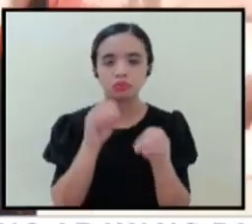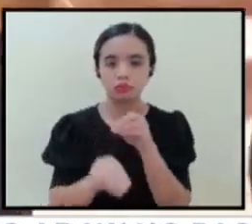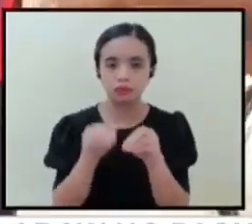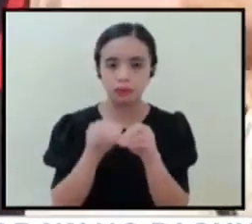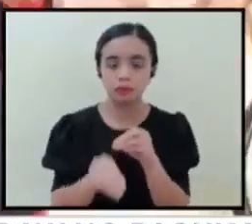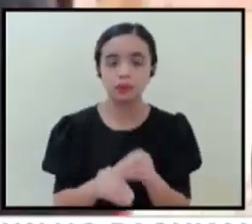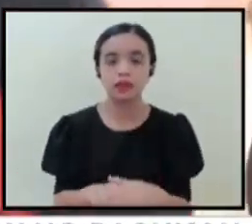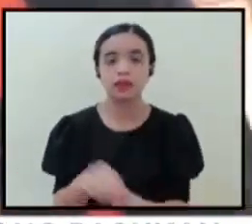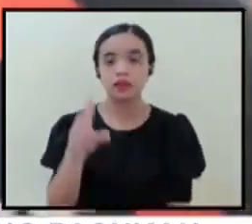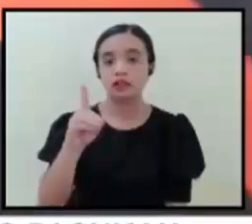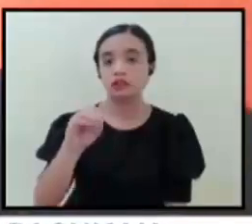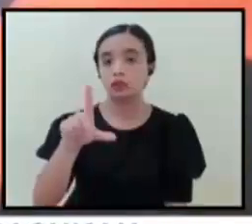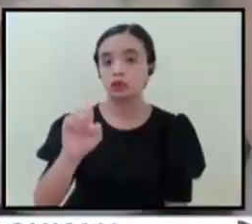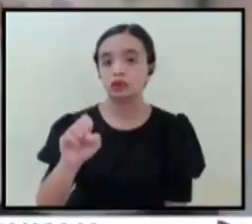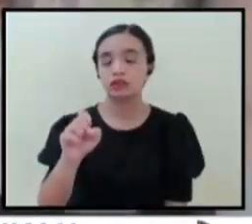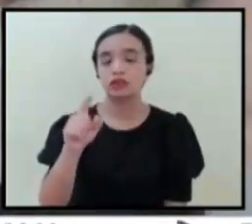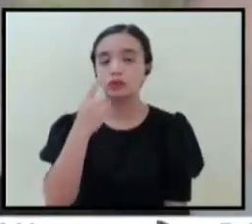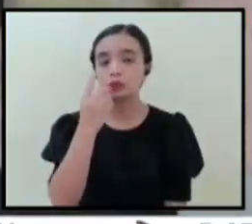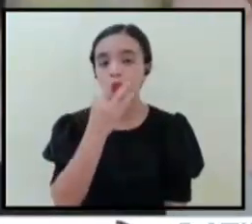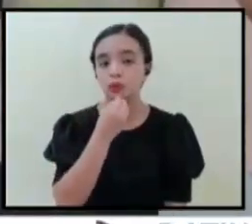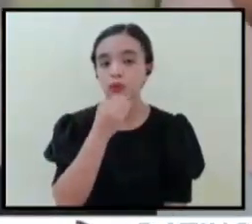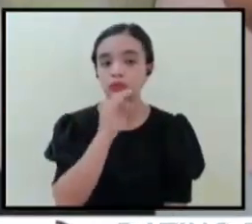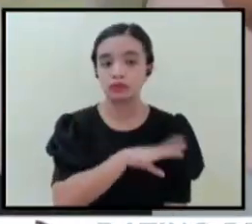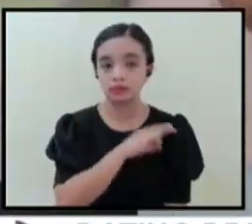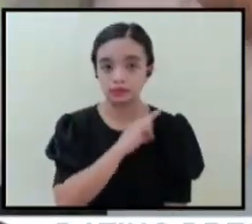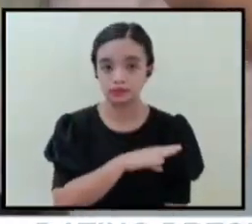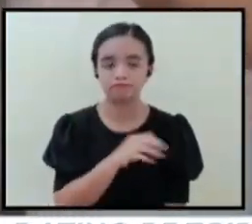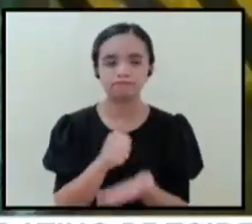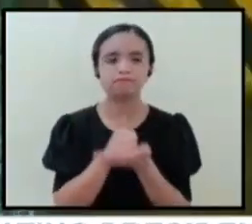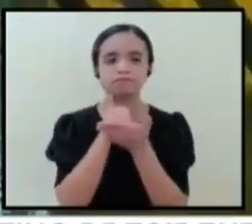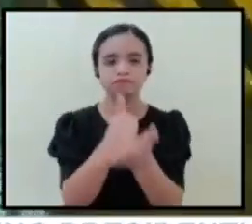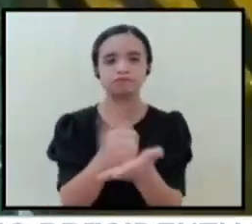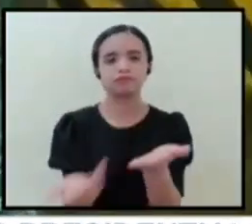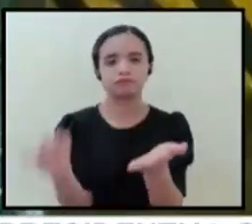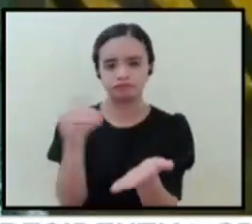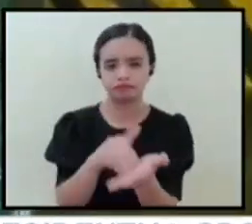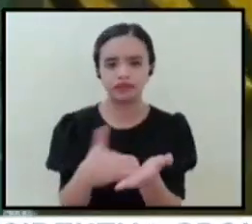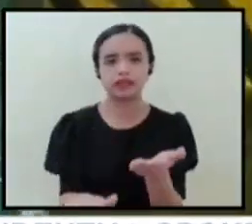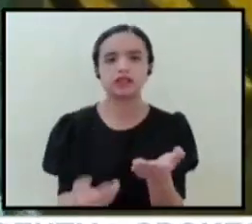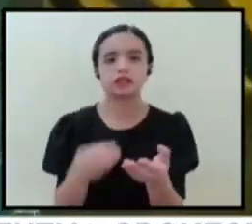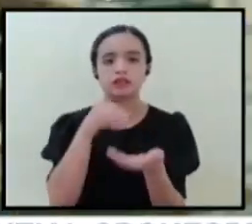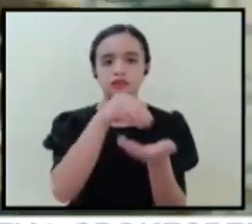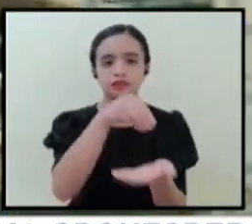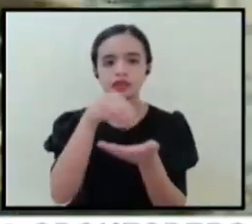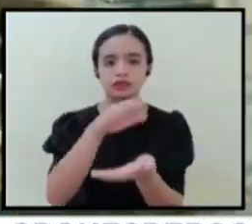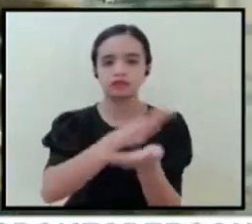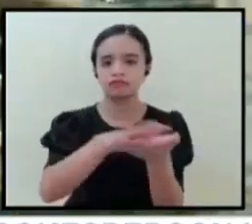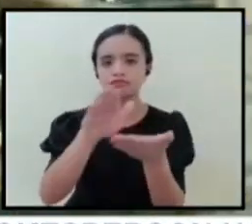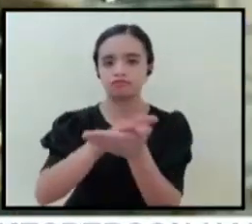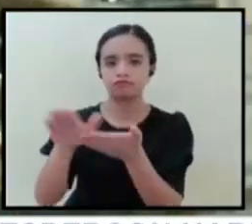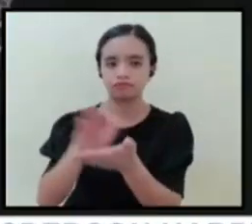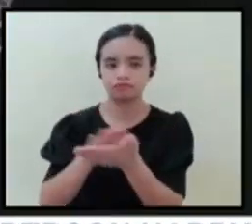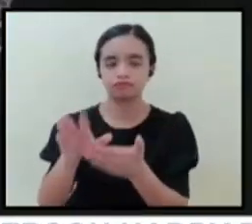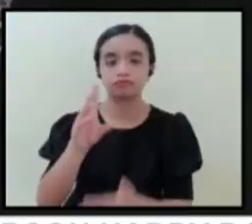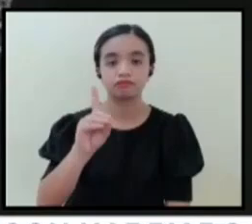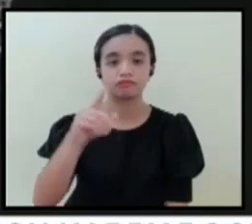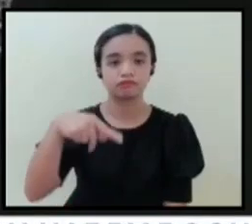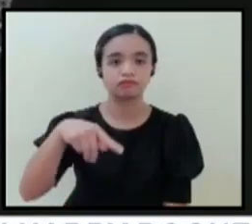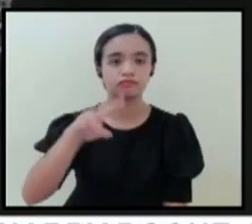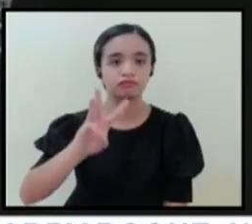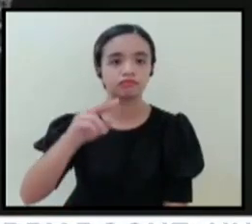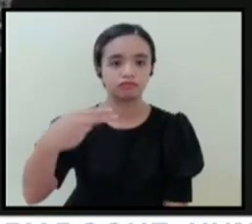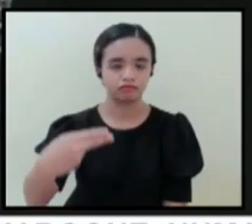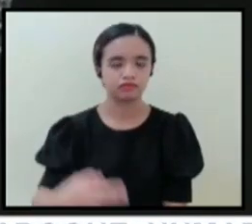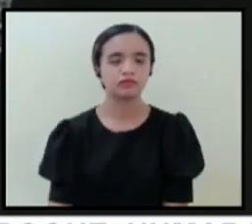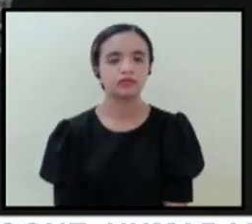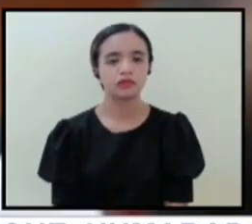program, tutulong ang mga benepisyaryo nito sa pag-repack ng mga food items at sa clearing operations ng DPWH. Ang